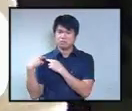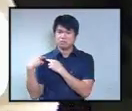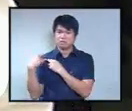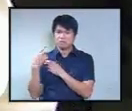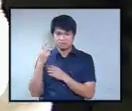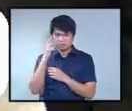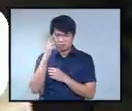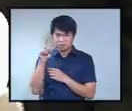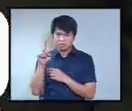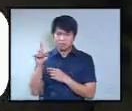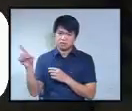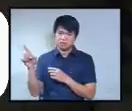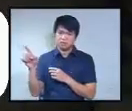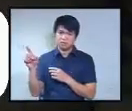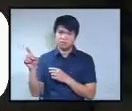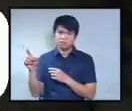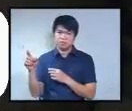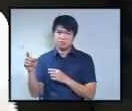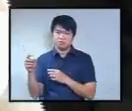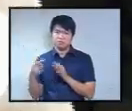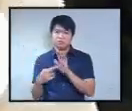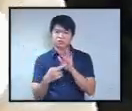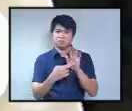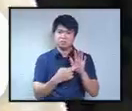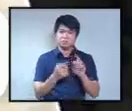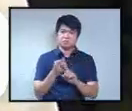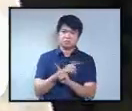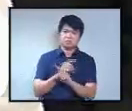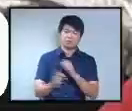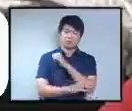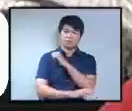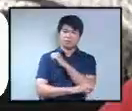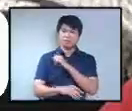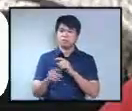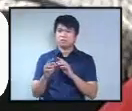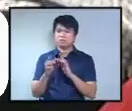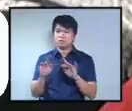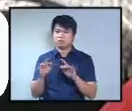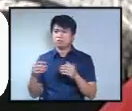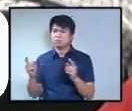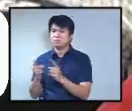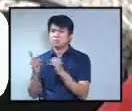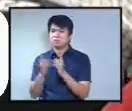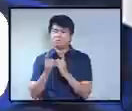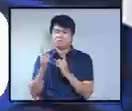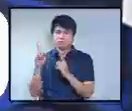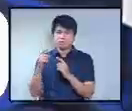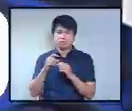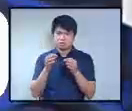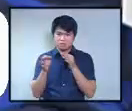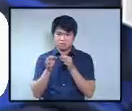the delegations coming in without somebody meeting them. Nagpaliwanag na ang Philippine SEA